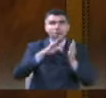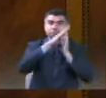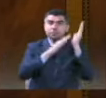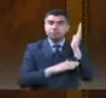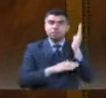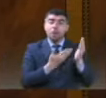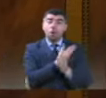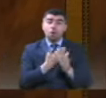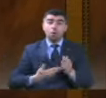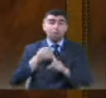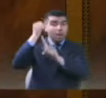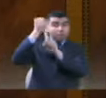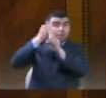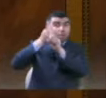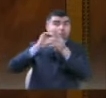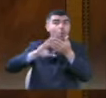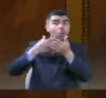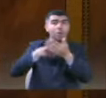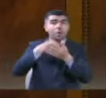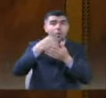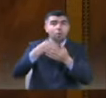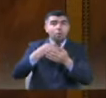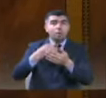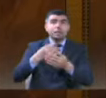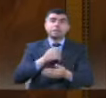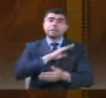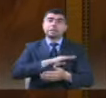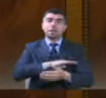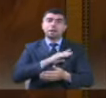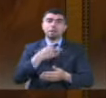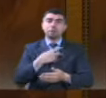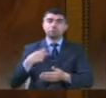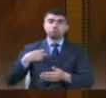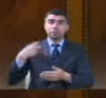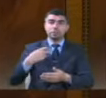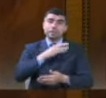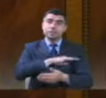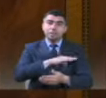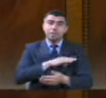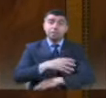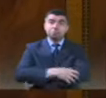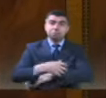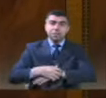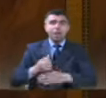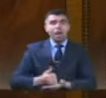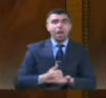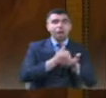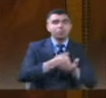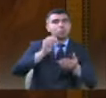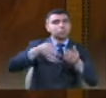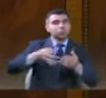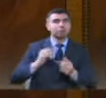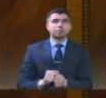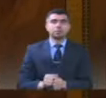هذا للحالة ديالو لا بأس بها كنقولوا له اصبر شوية واللي ما عندوش كنقولوا هذا خصنا نتفاهموا معه لا بضل القول